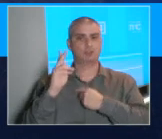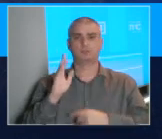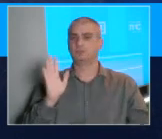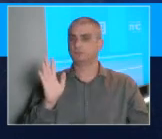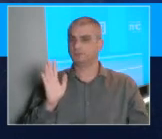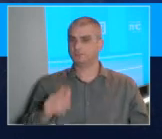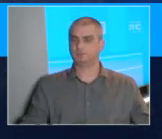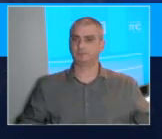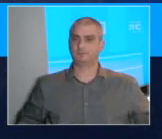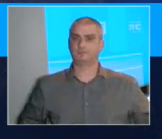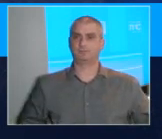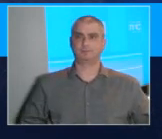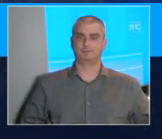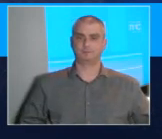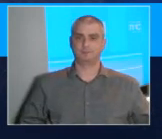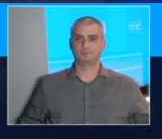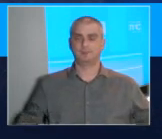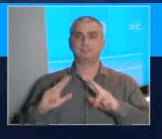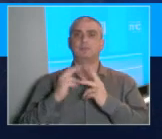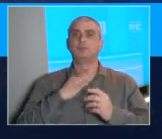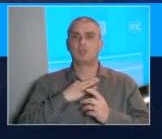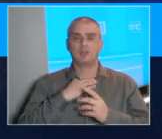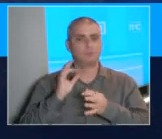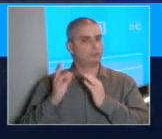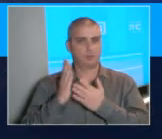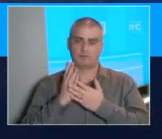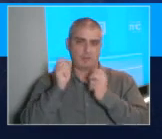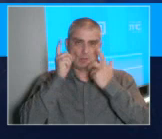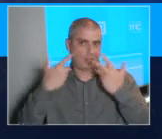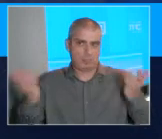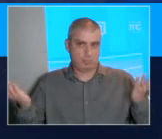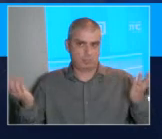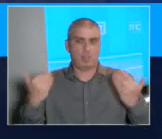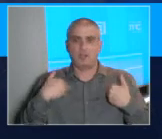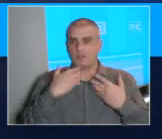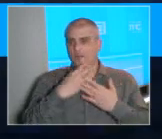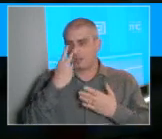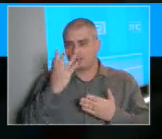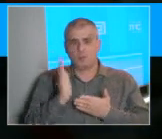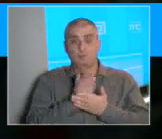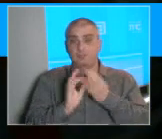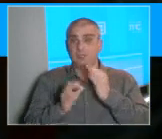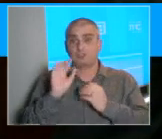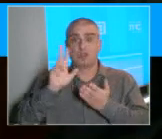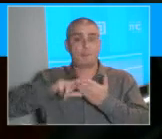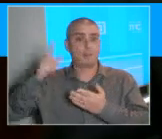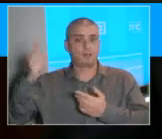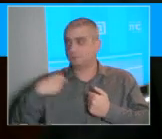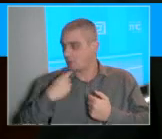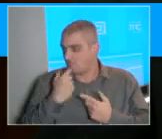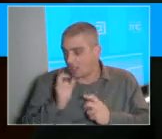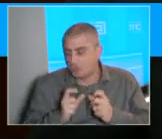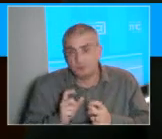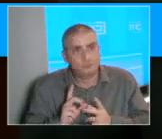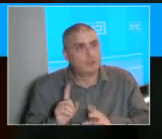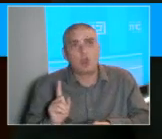יותר... שם דברי, כמה... את הציבור שלי, מערכת המשפט כבר לא מפתיע. אנחנו ראינו פסקי דין של בגץ, שאני אומר לך שאנשים